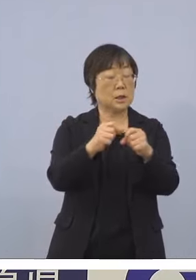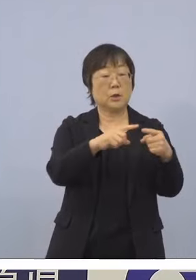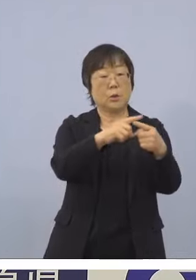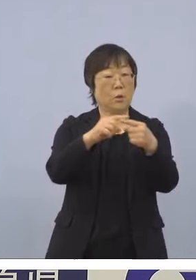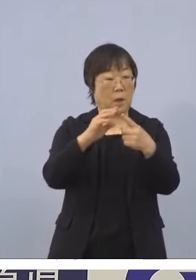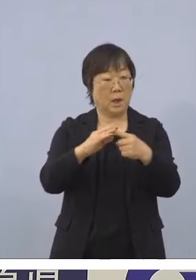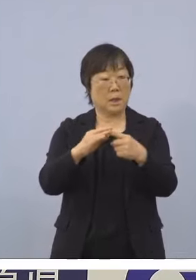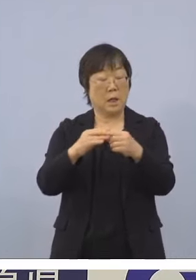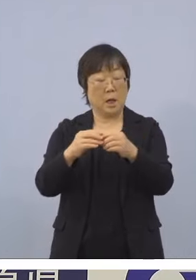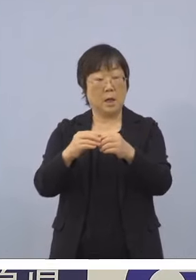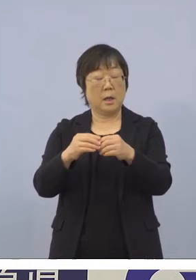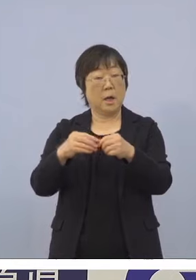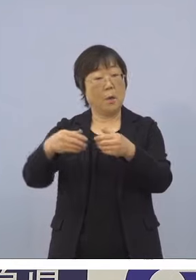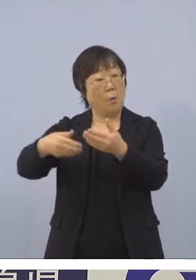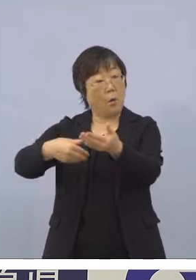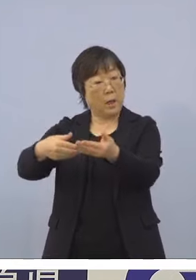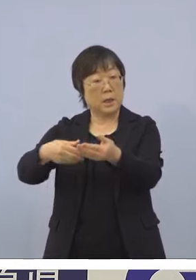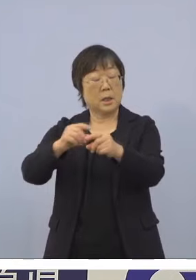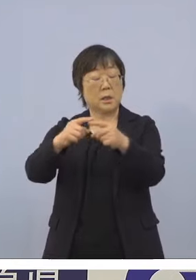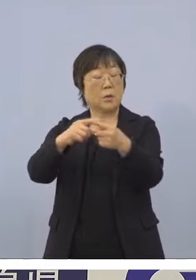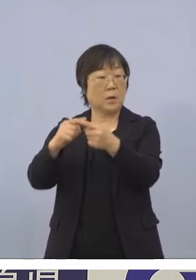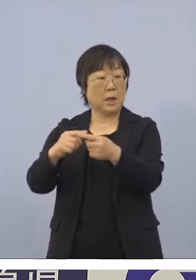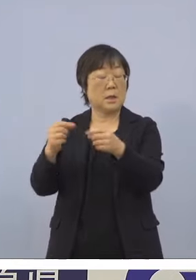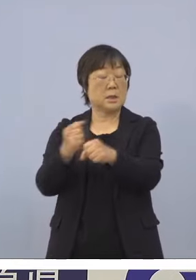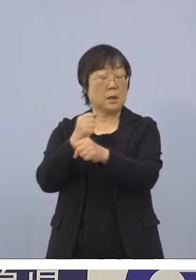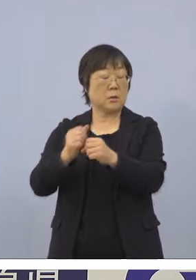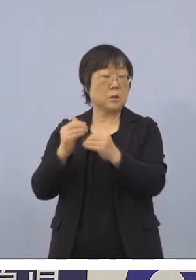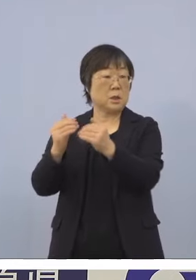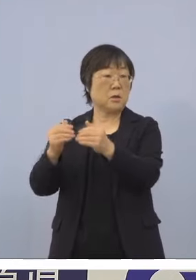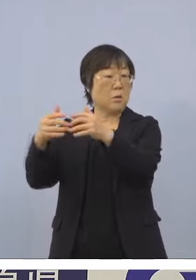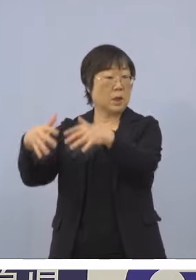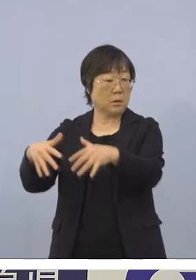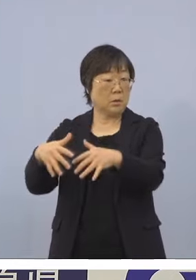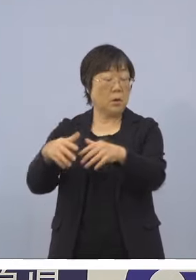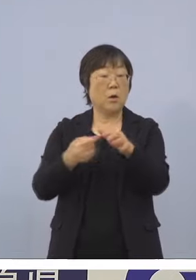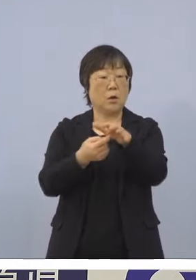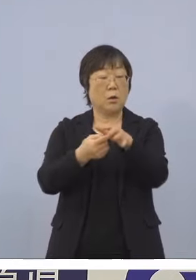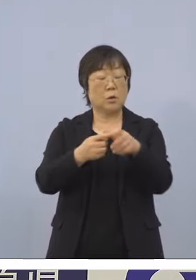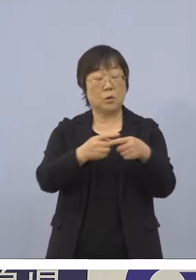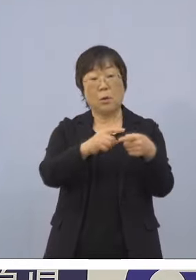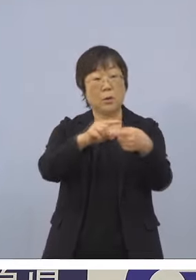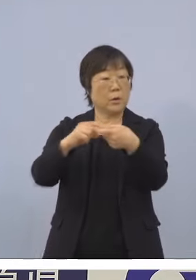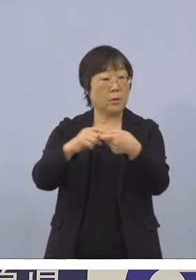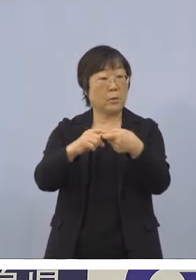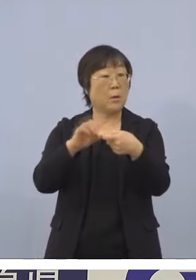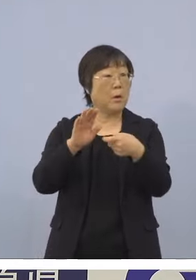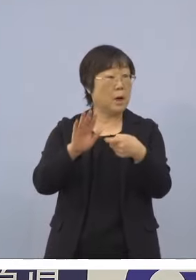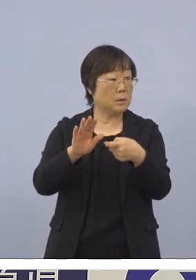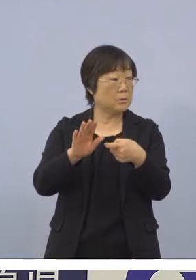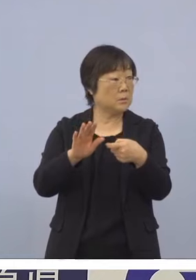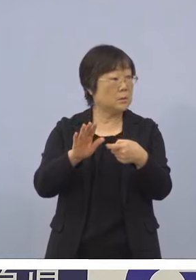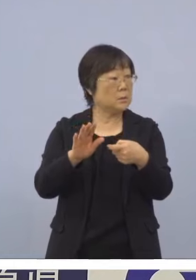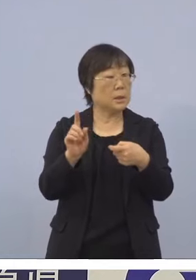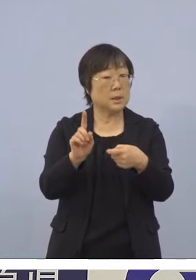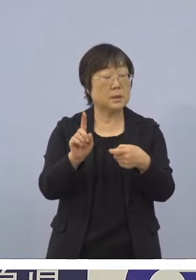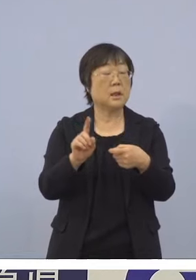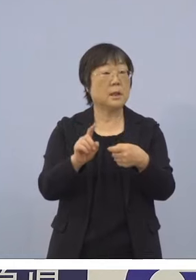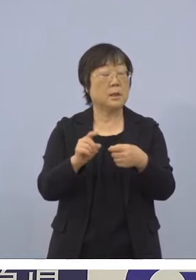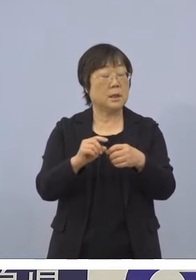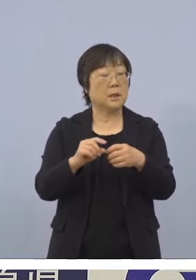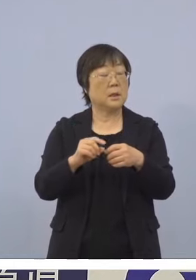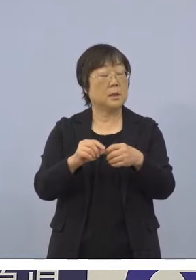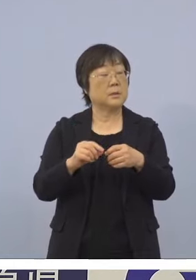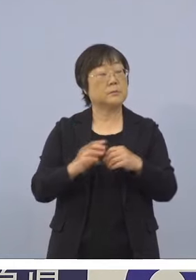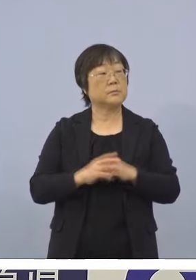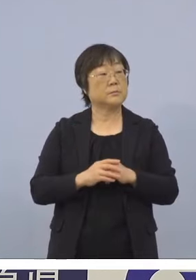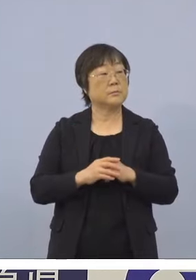り貿易協会があり産業振興機構があり農協さんとやってるあれなんだろうな、ブランド推